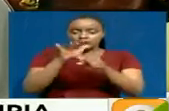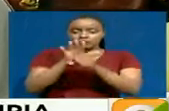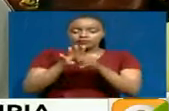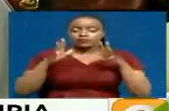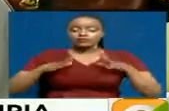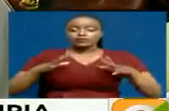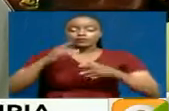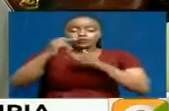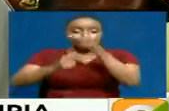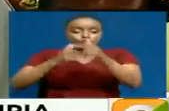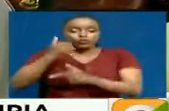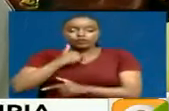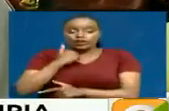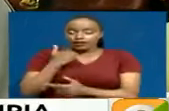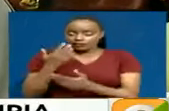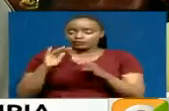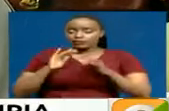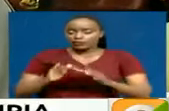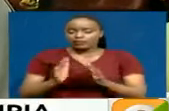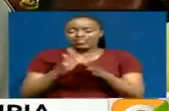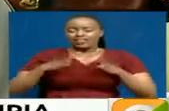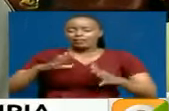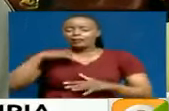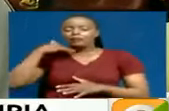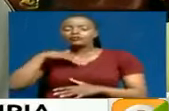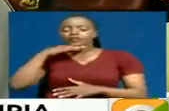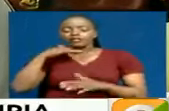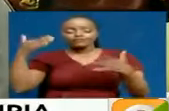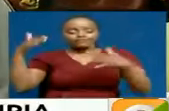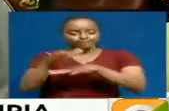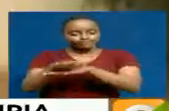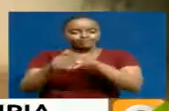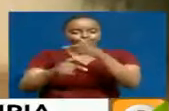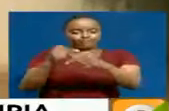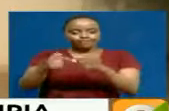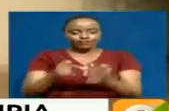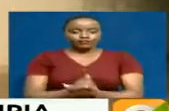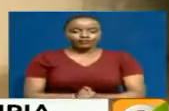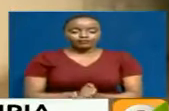watu wanaendelea kupata hifadhi huku walioaga dunia wakizikwa.